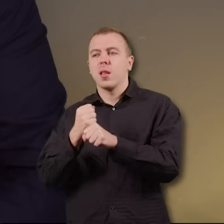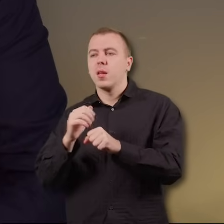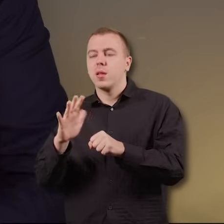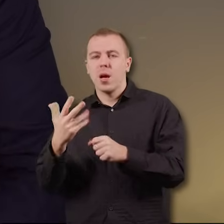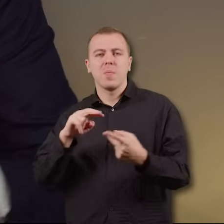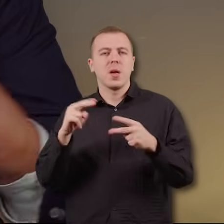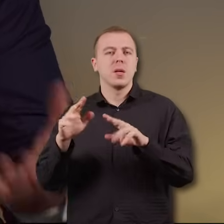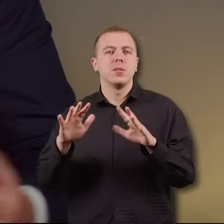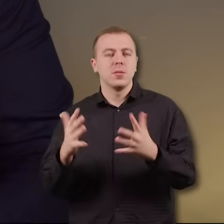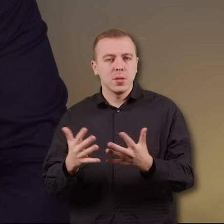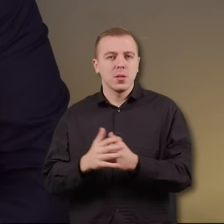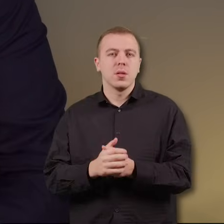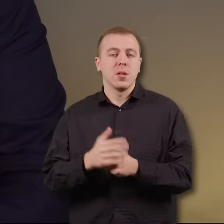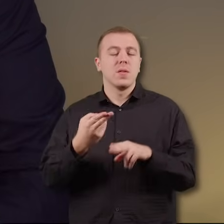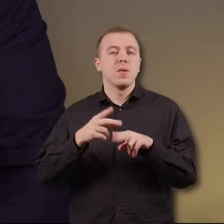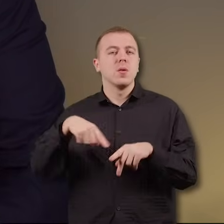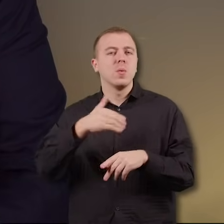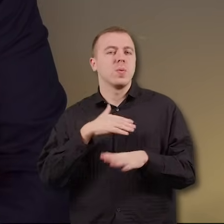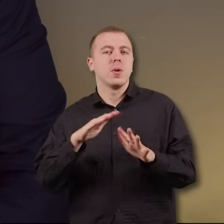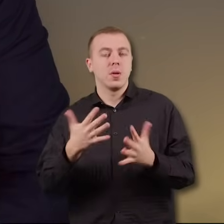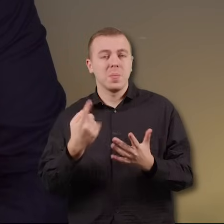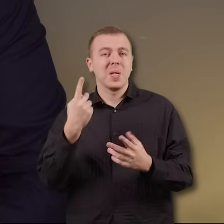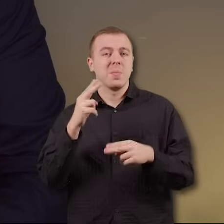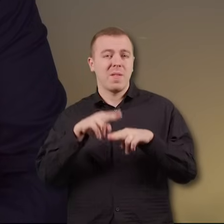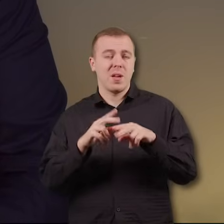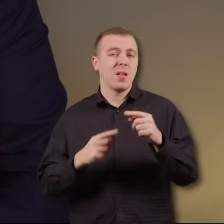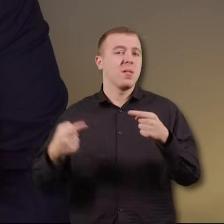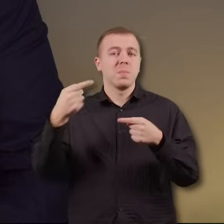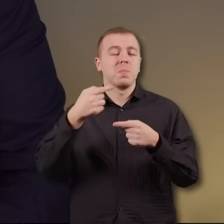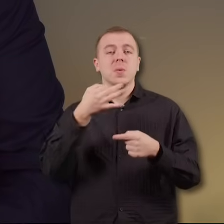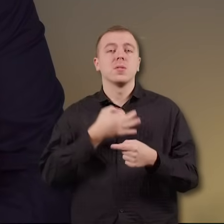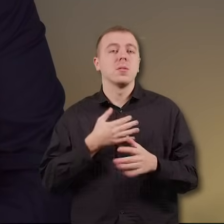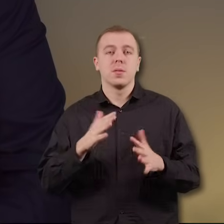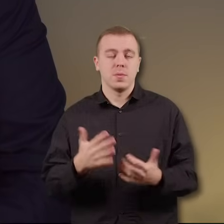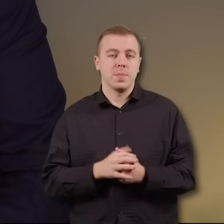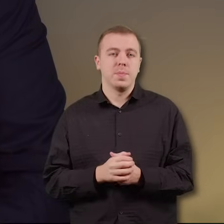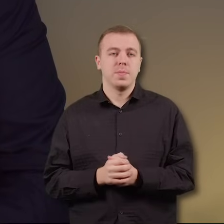ir kad būtų, kad jūs, ko jūs norėtumėt, pirmoji vietoje pasakykit. Ir žinot, man